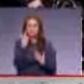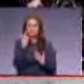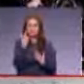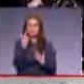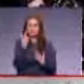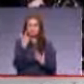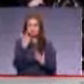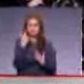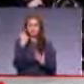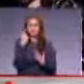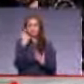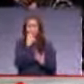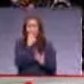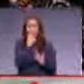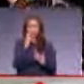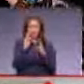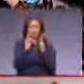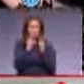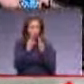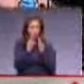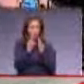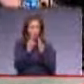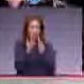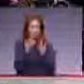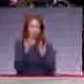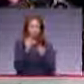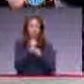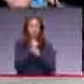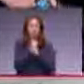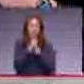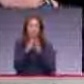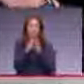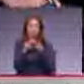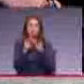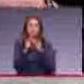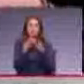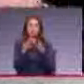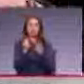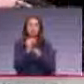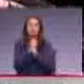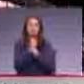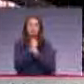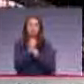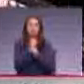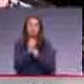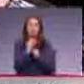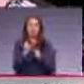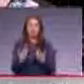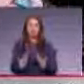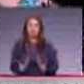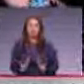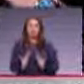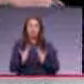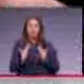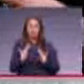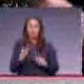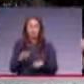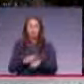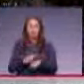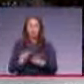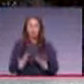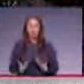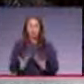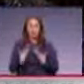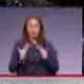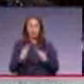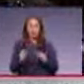وفي شكل عينين بتتغير، وفي شكل اداء بيتغير، وفي عصبيه بتحصل لو ما خدتوش، وفي